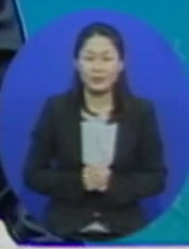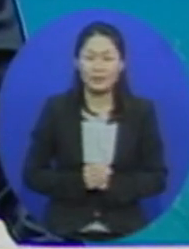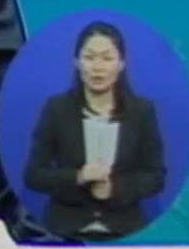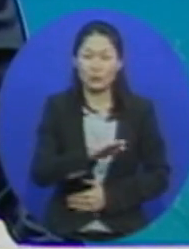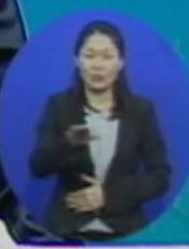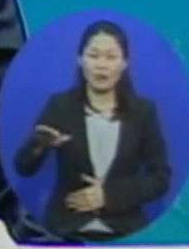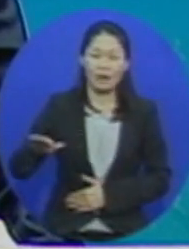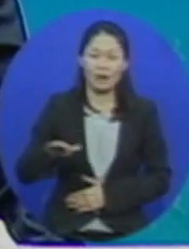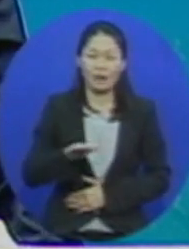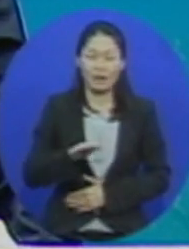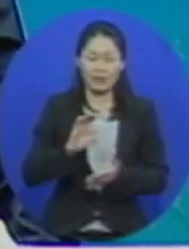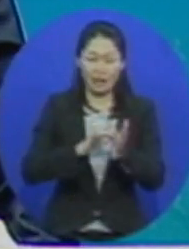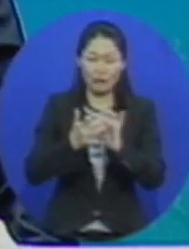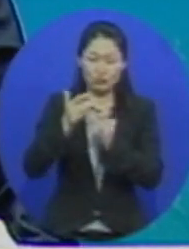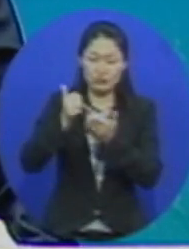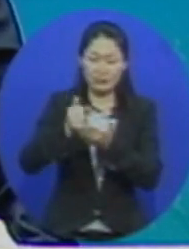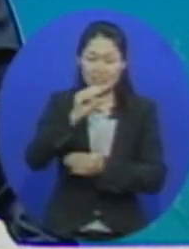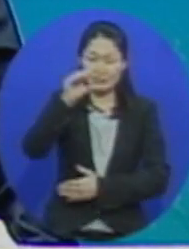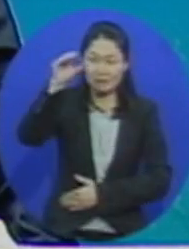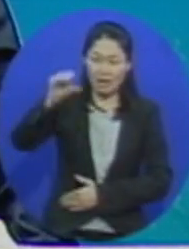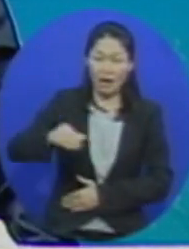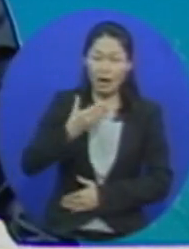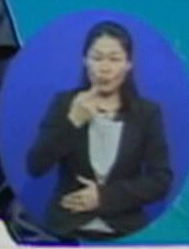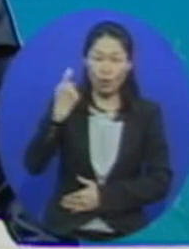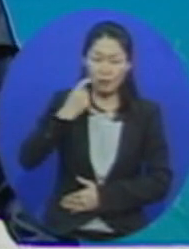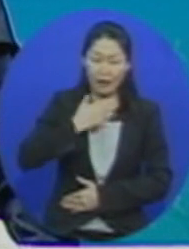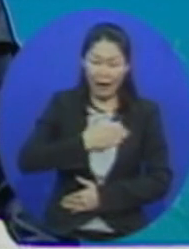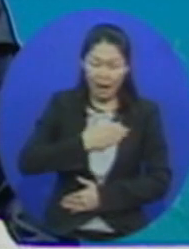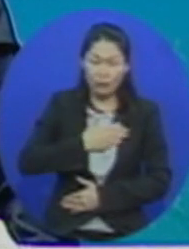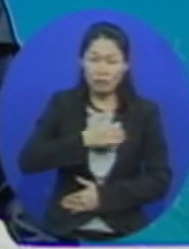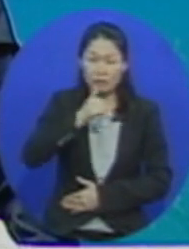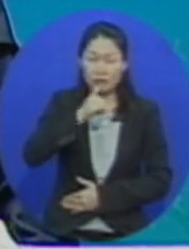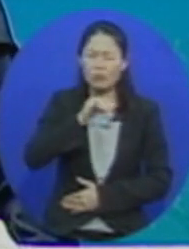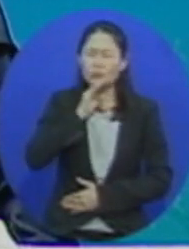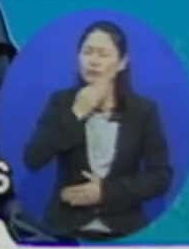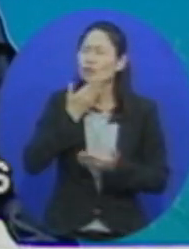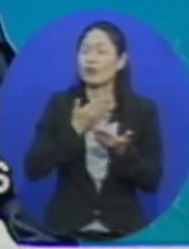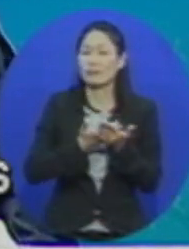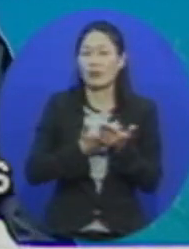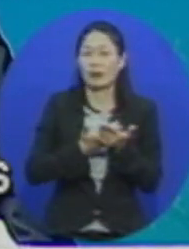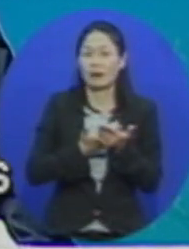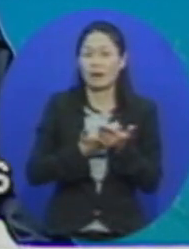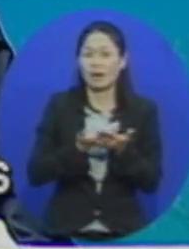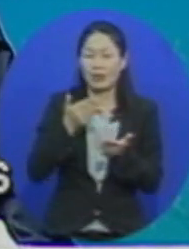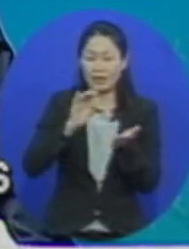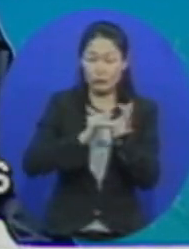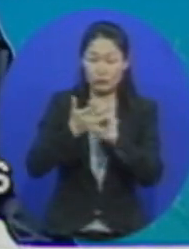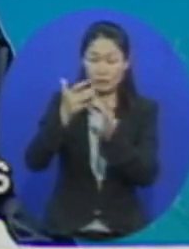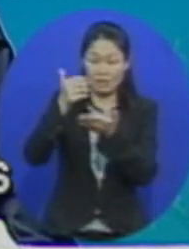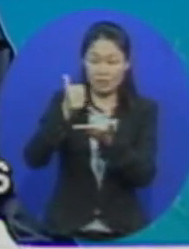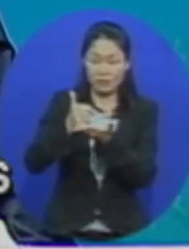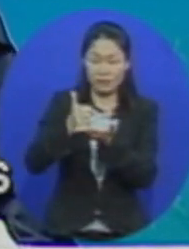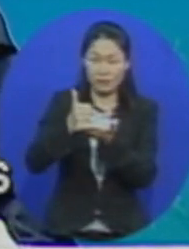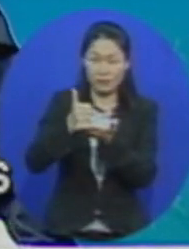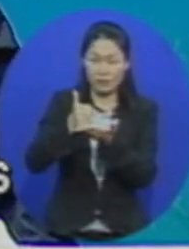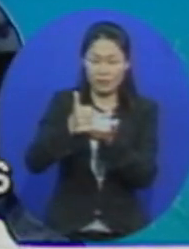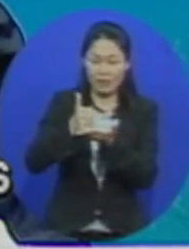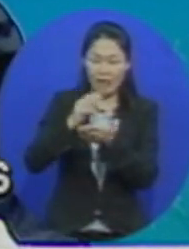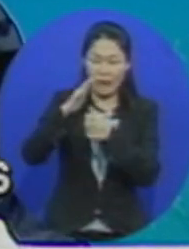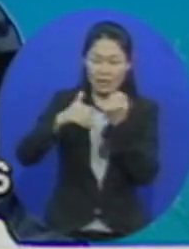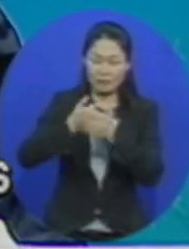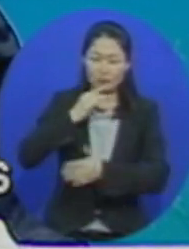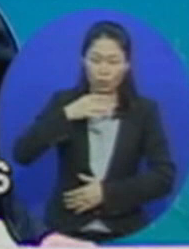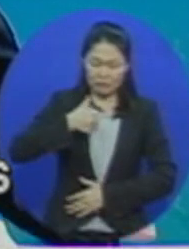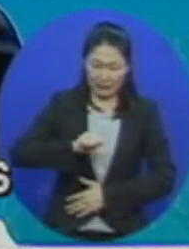우리가 예수님의 십자가의 복음을 아는 것은 대단히 중요합니다 예수님이 하나님의 독생자